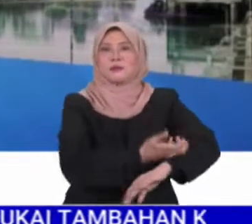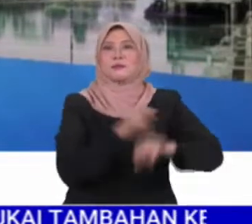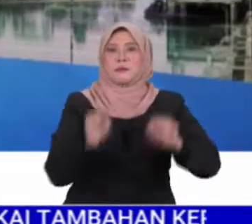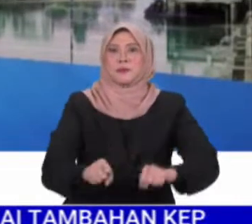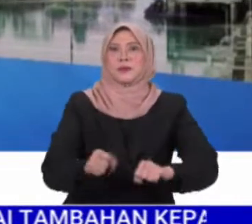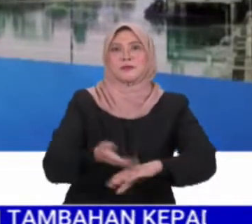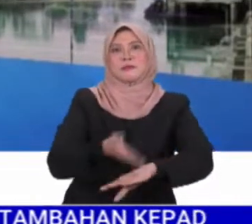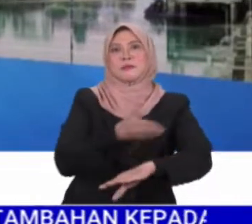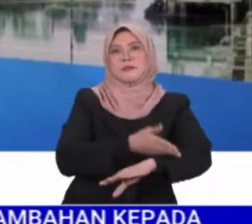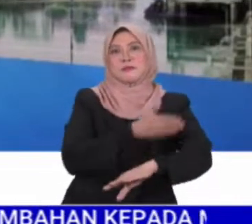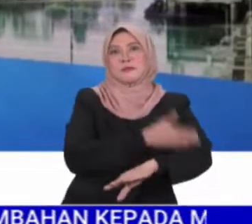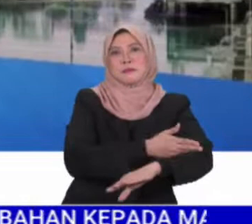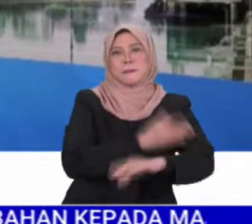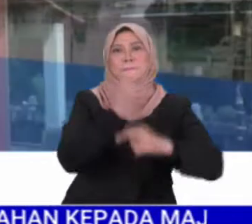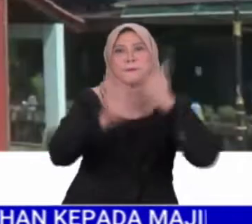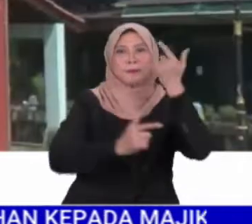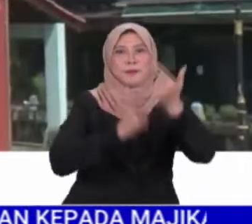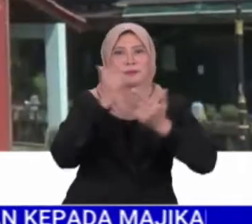baik sektor itu.